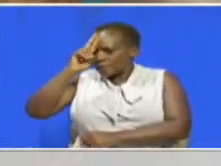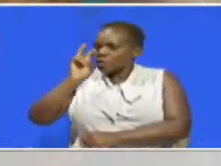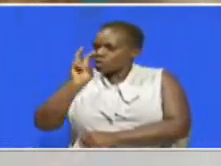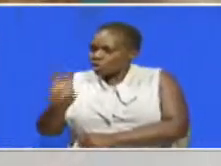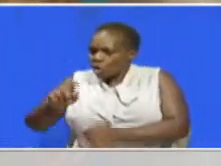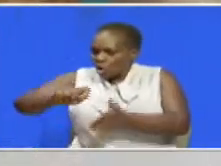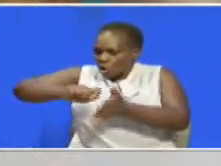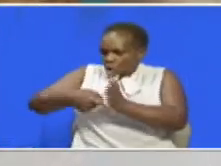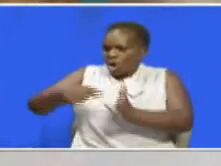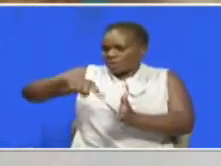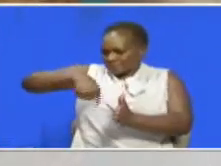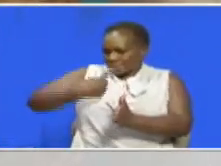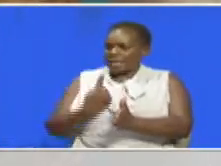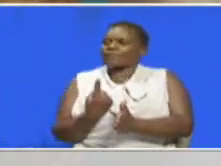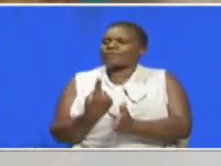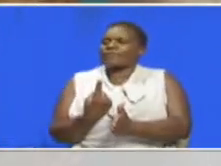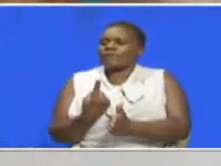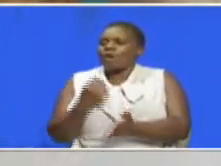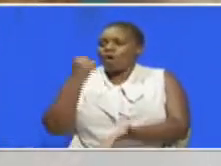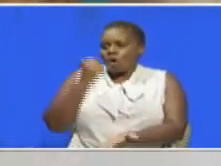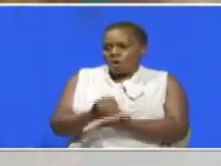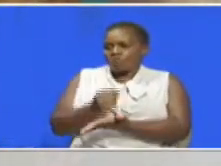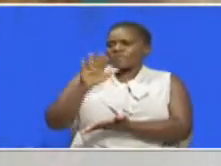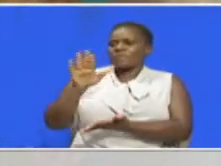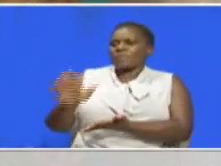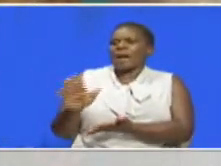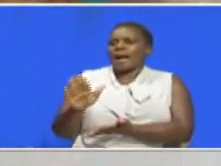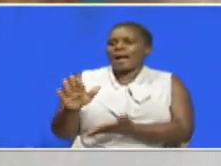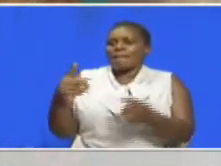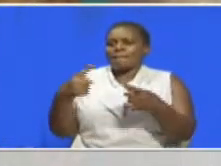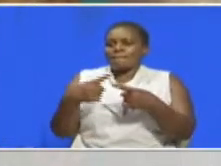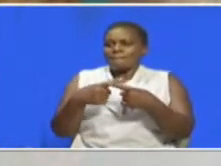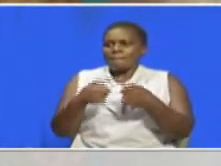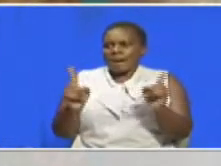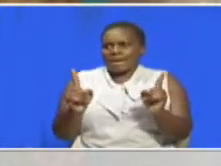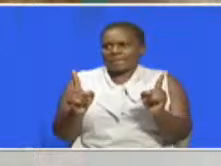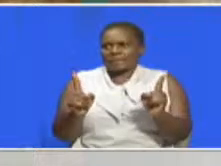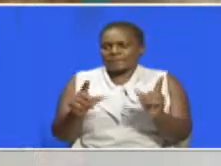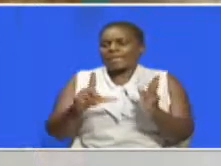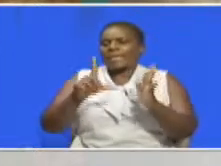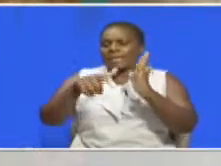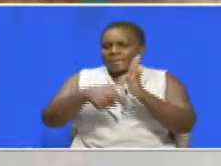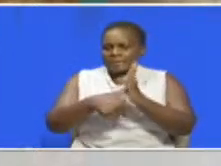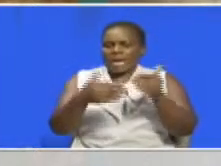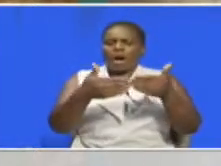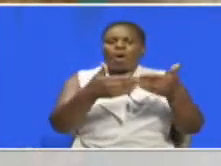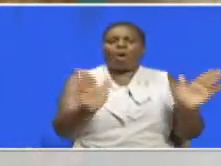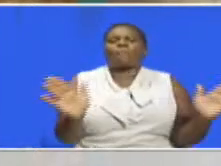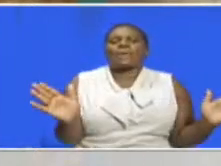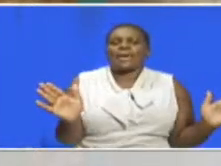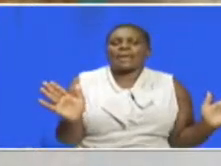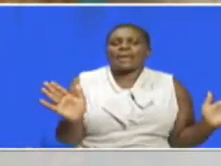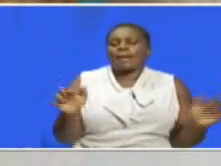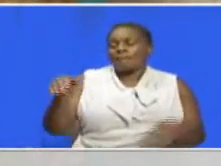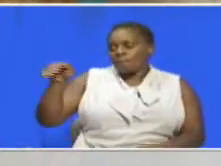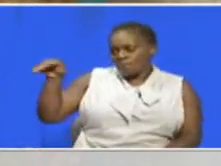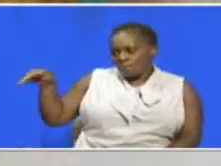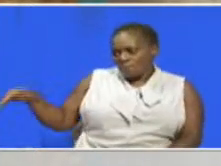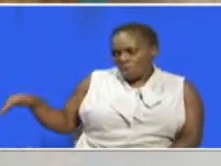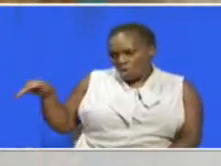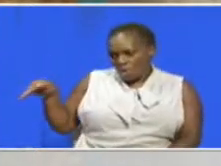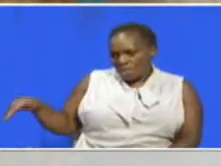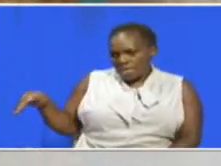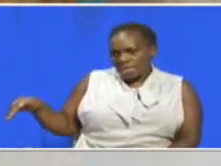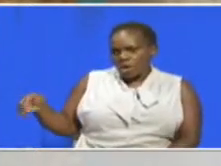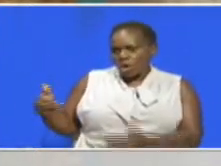kwa ofisi, speaker alijifungia kwa ofisi yake, but alikuwa convinced baadaye akafungua in the morning,